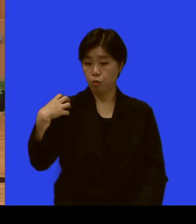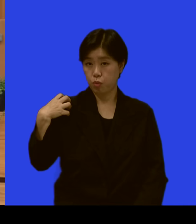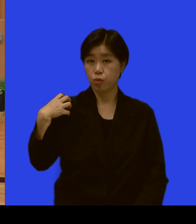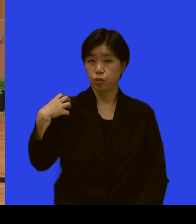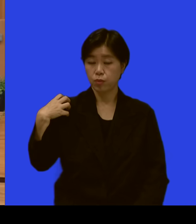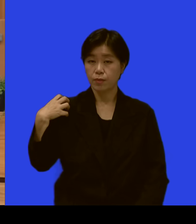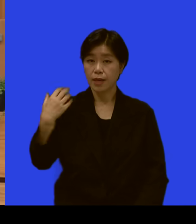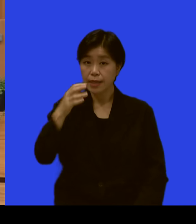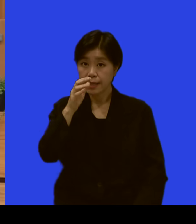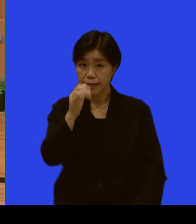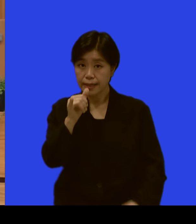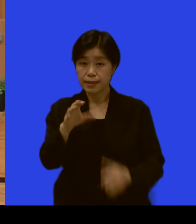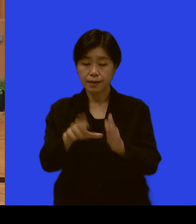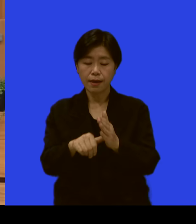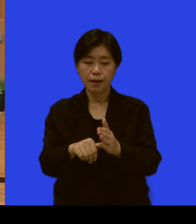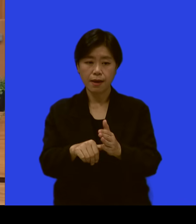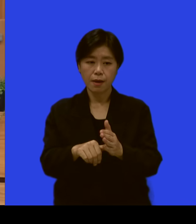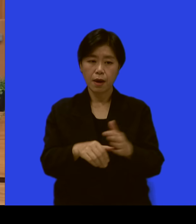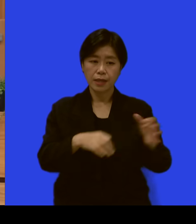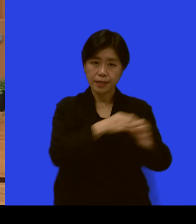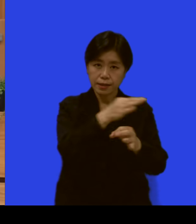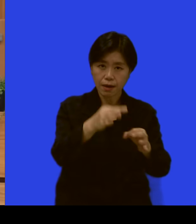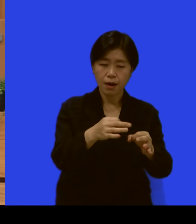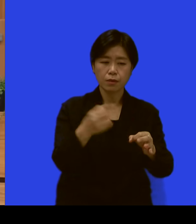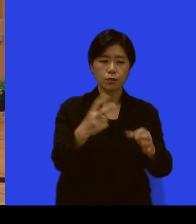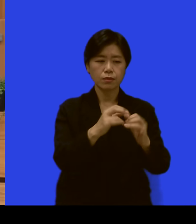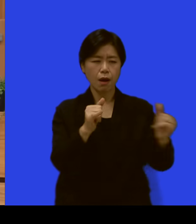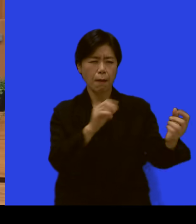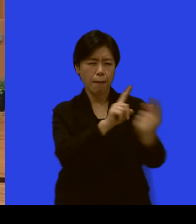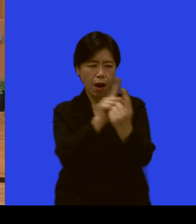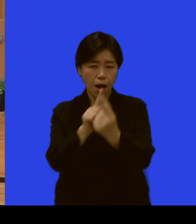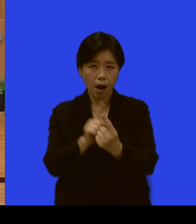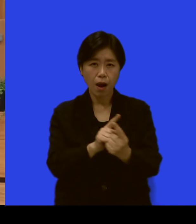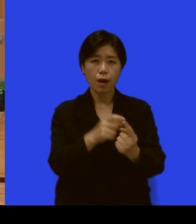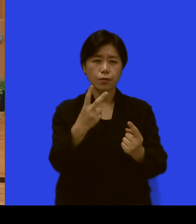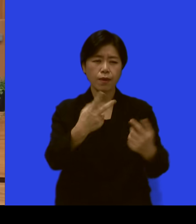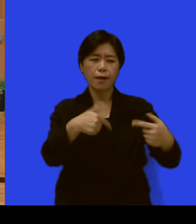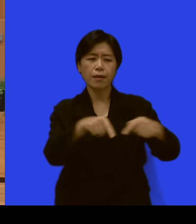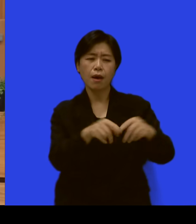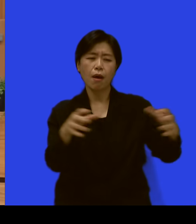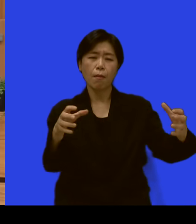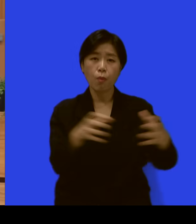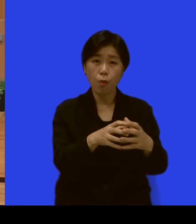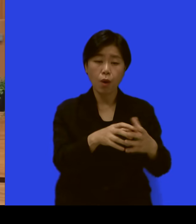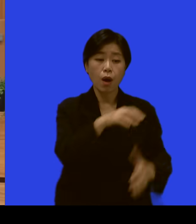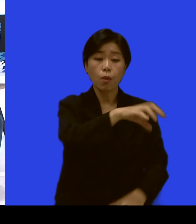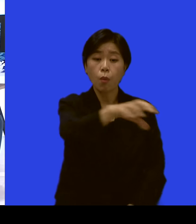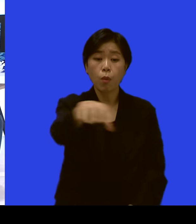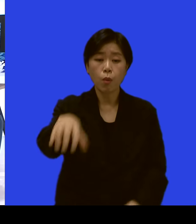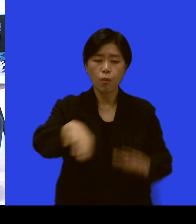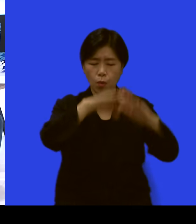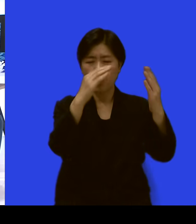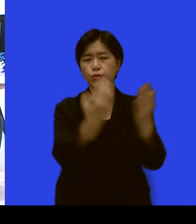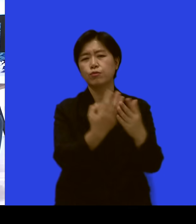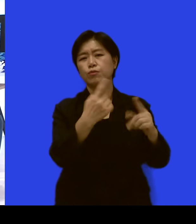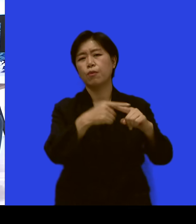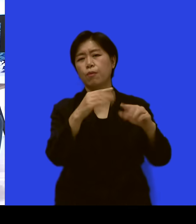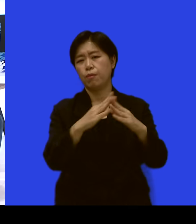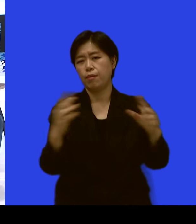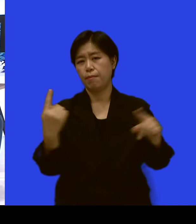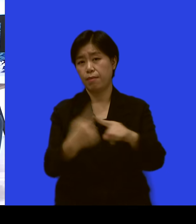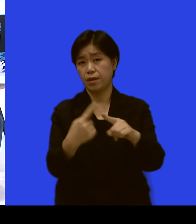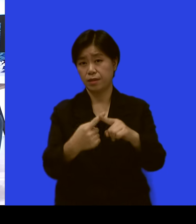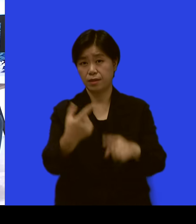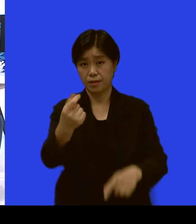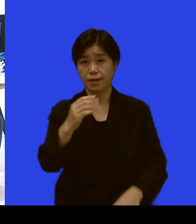위에 앉아서 각자 힘든 것을 나누고 각자 신앙을 나누고 같이 기도하고 같이 찬양하는 그것이 교회가 아닐까. 그것이